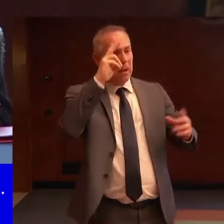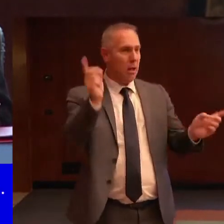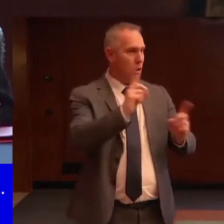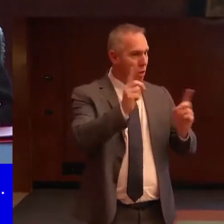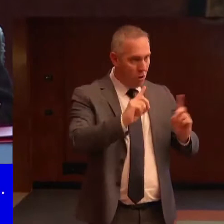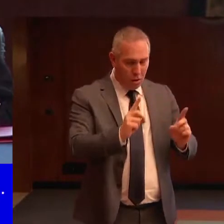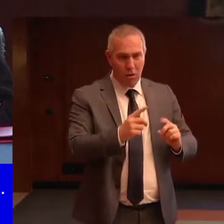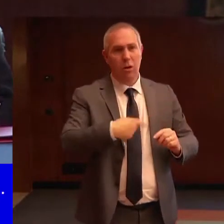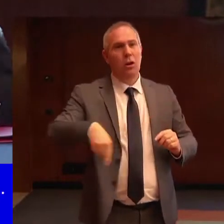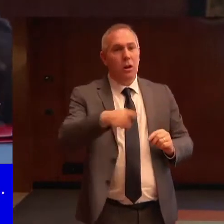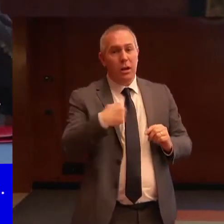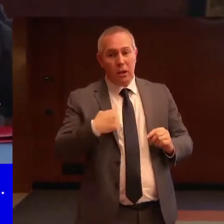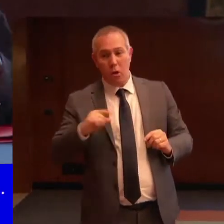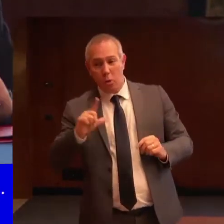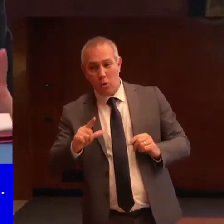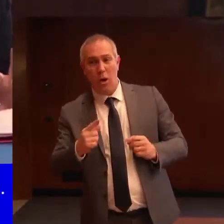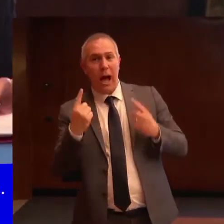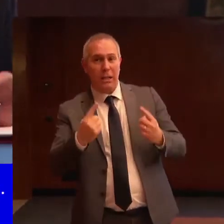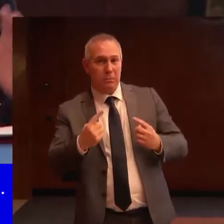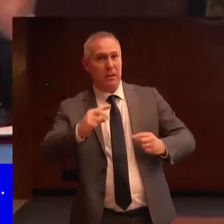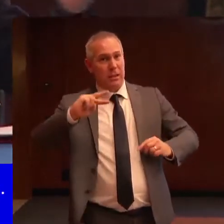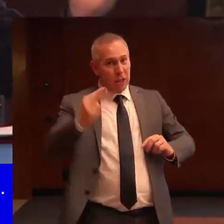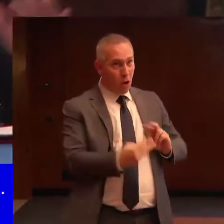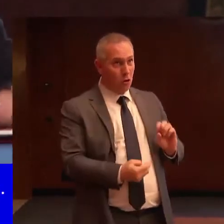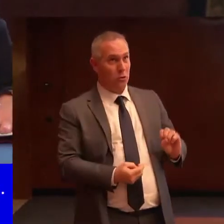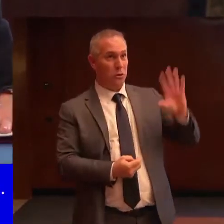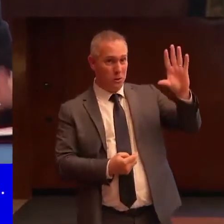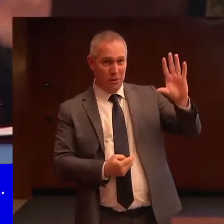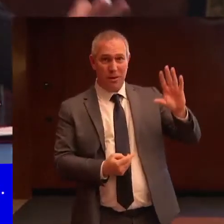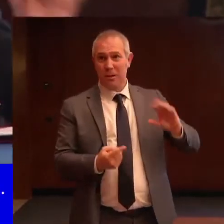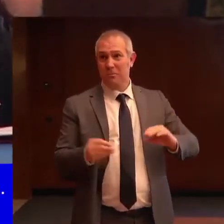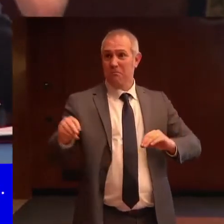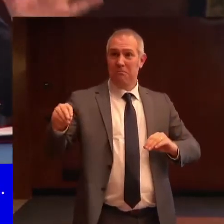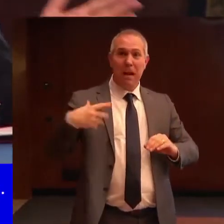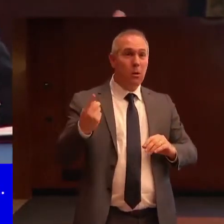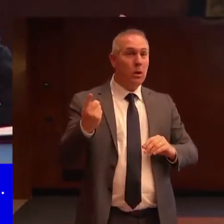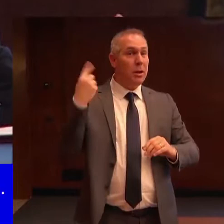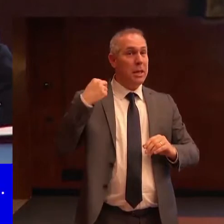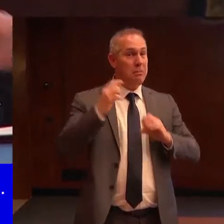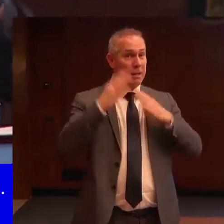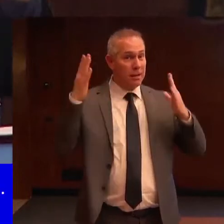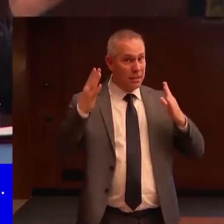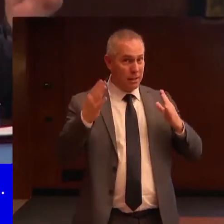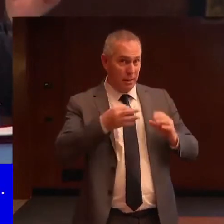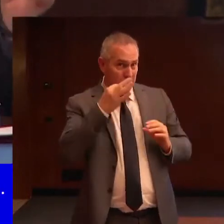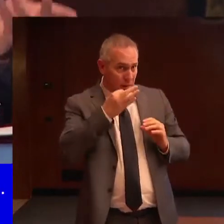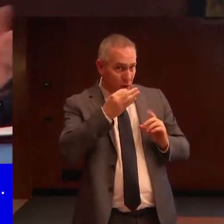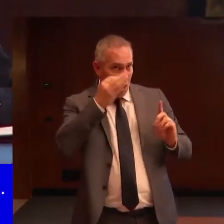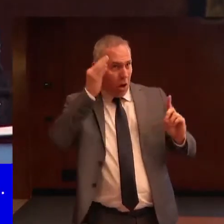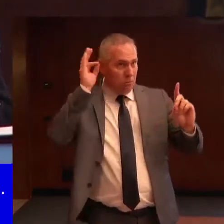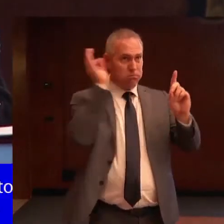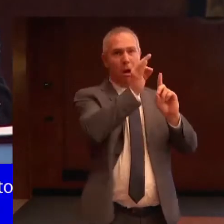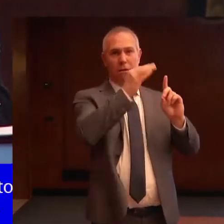Lucio aspettiamo un secondo episodio. La malata ieri mattina. Per cui, voglio dire, obiettivo centrato, obiettivo